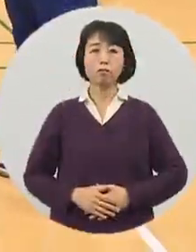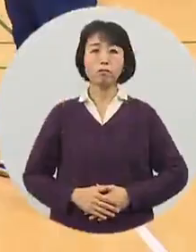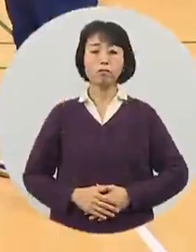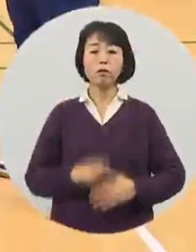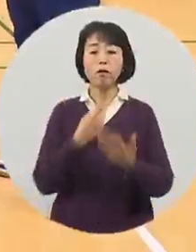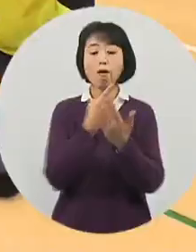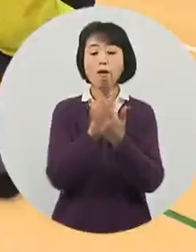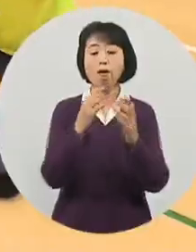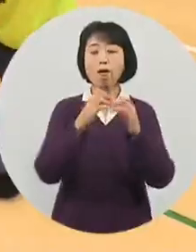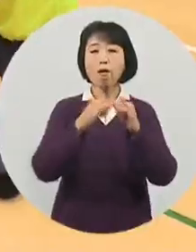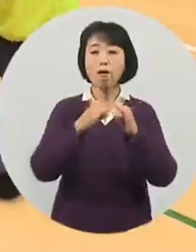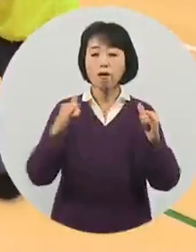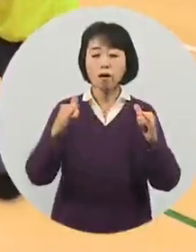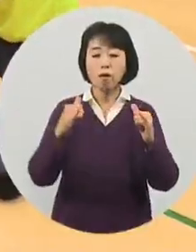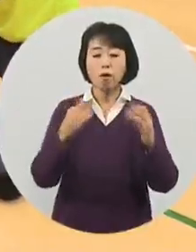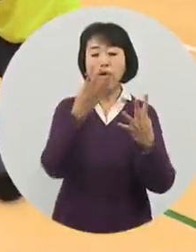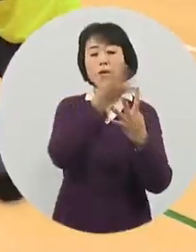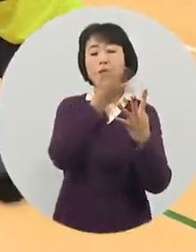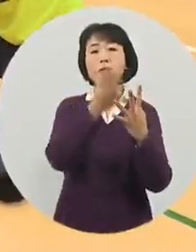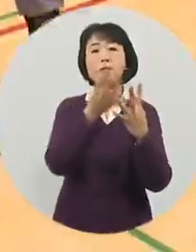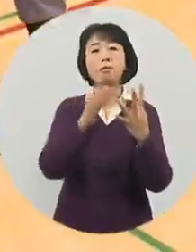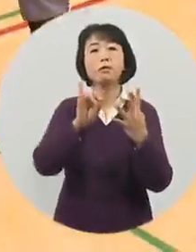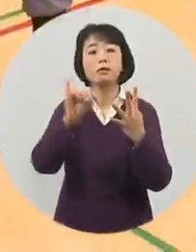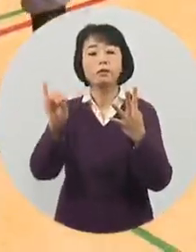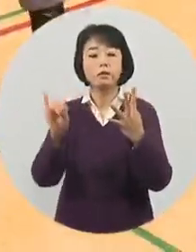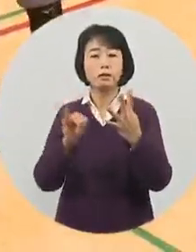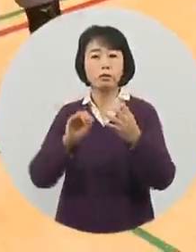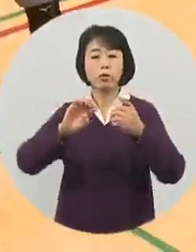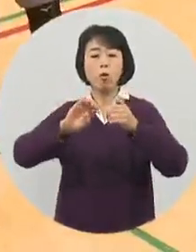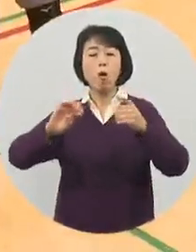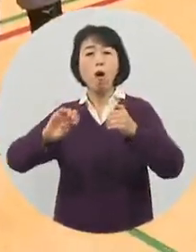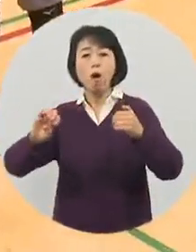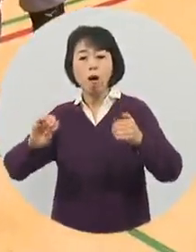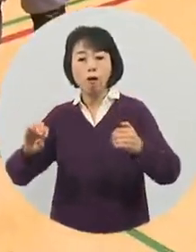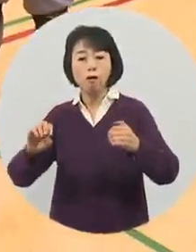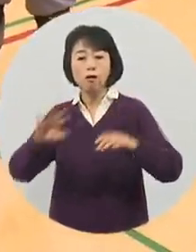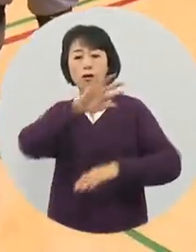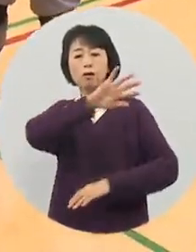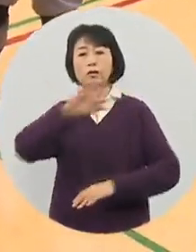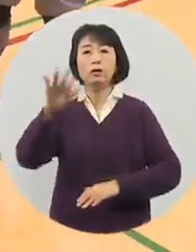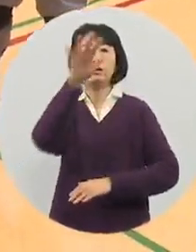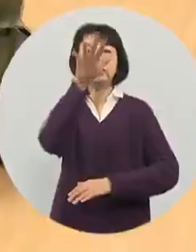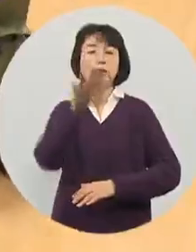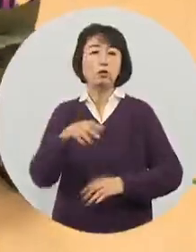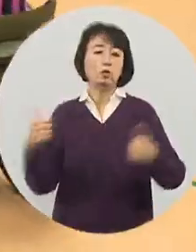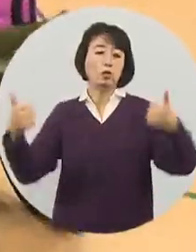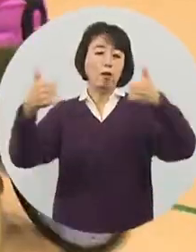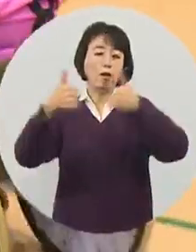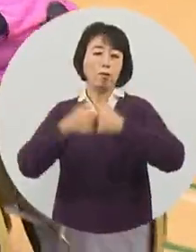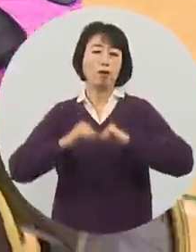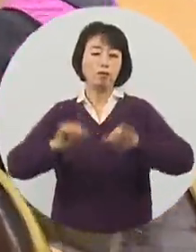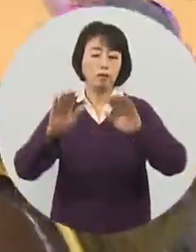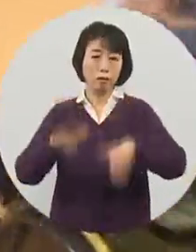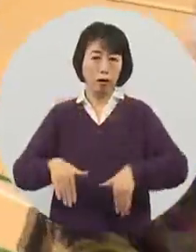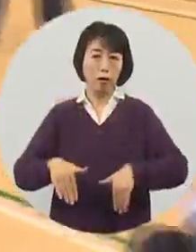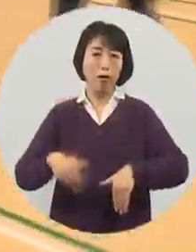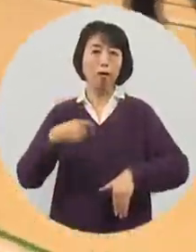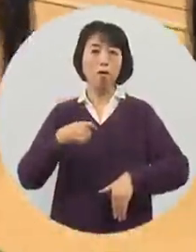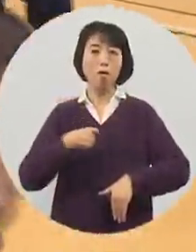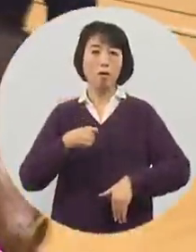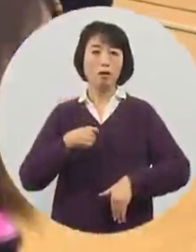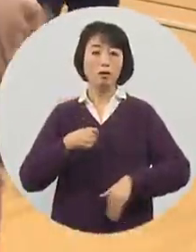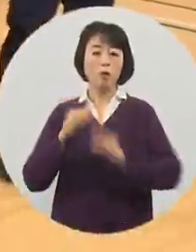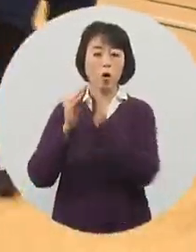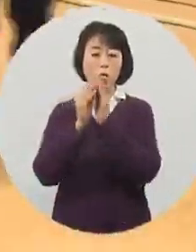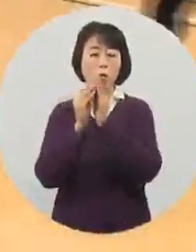参加者たちは4チームに分かれ総当たりで試合を行います。私はこちらの桃太郎チームに入